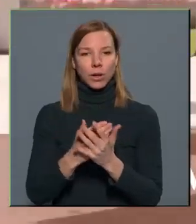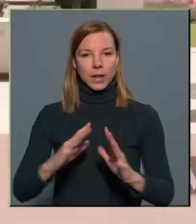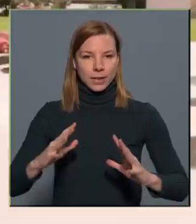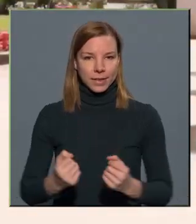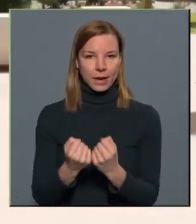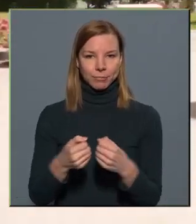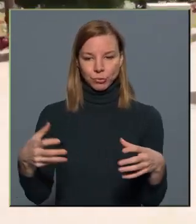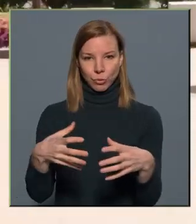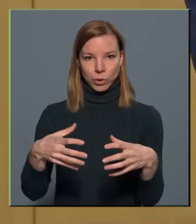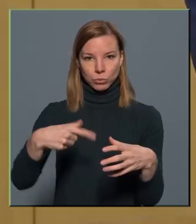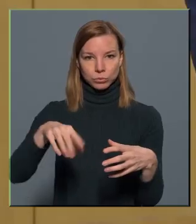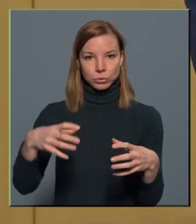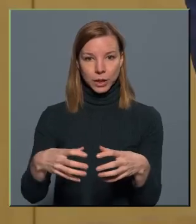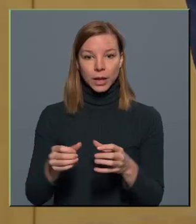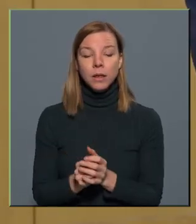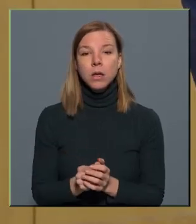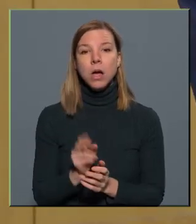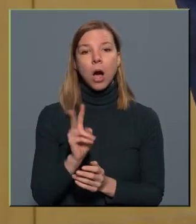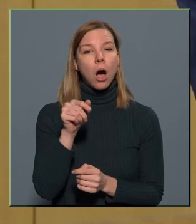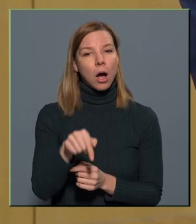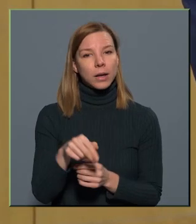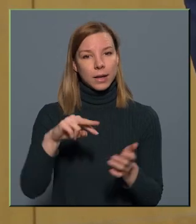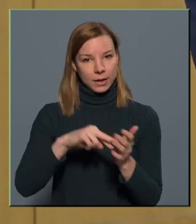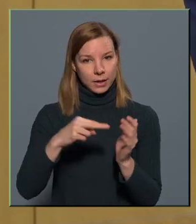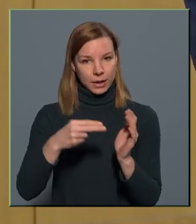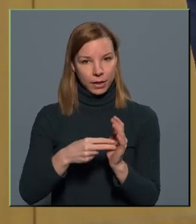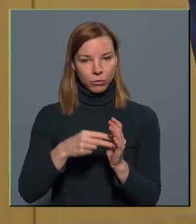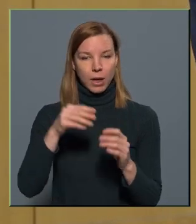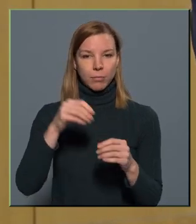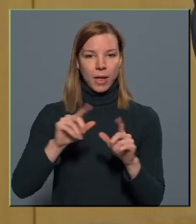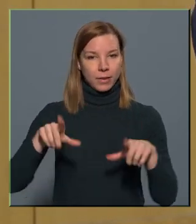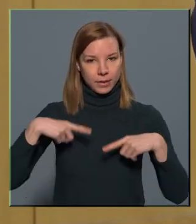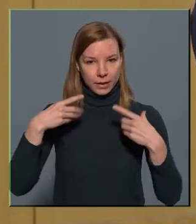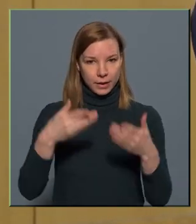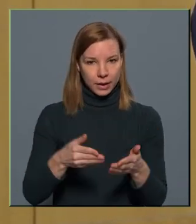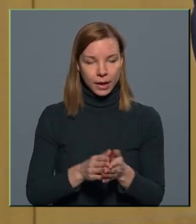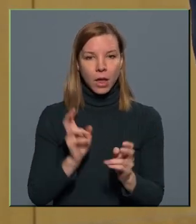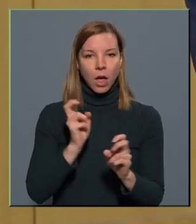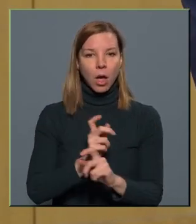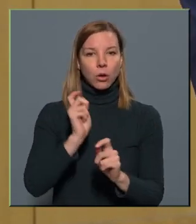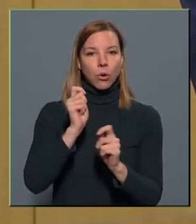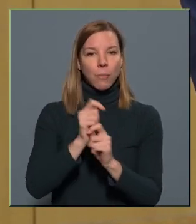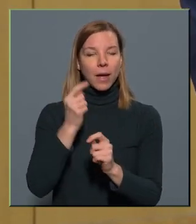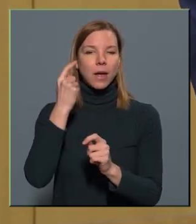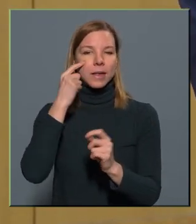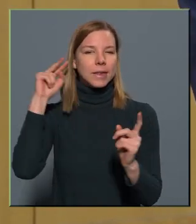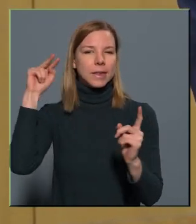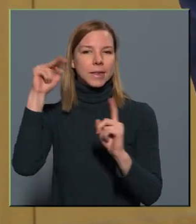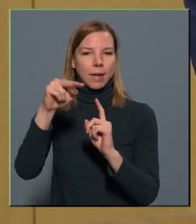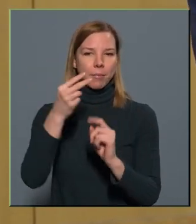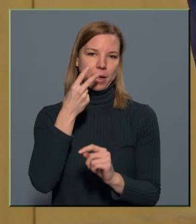közösséget, akik a kerületben élnek, ezért kőbányai szemmel látják a